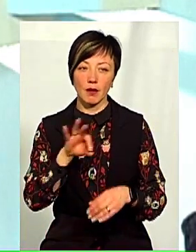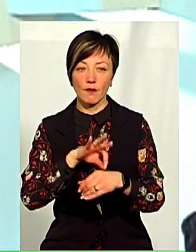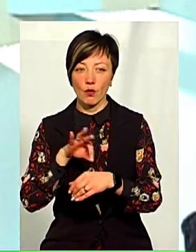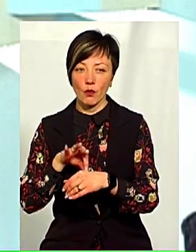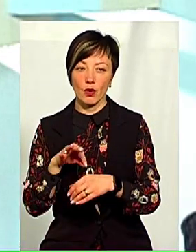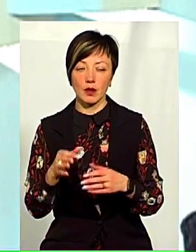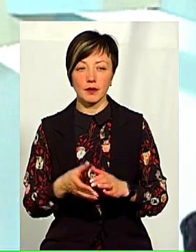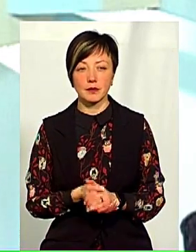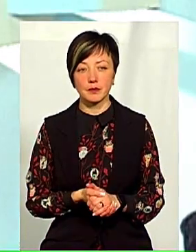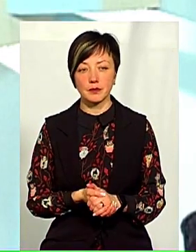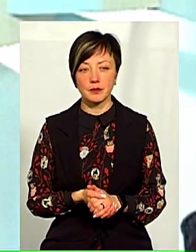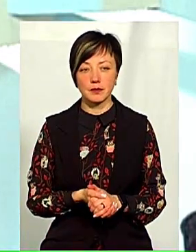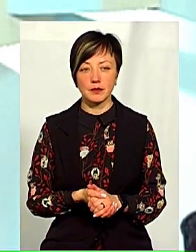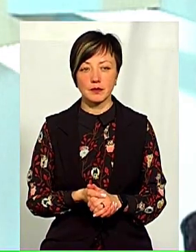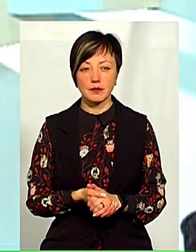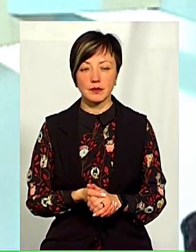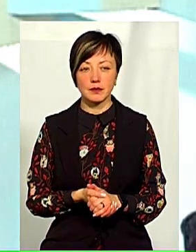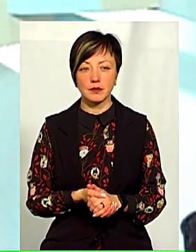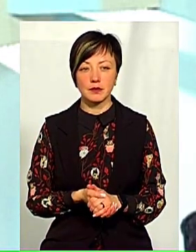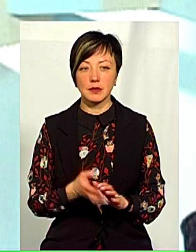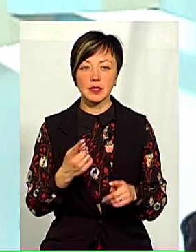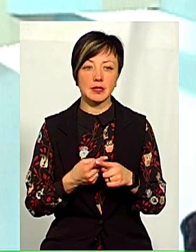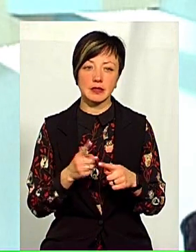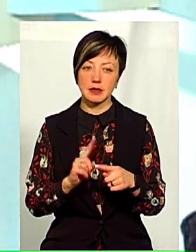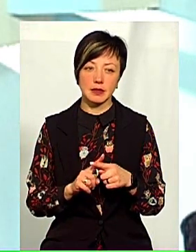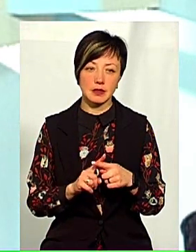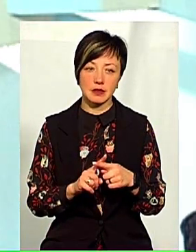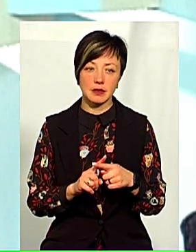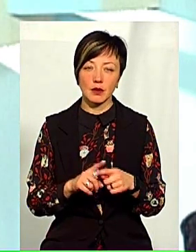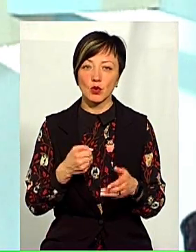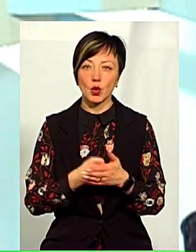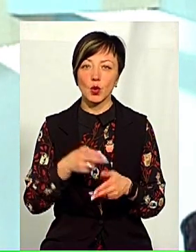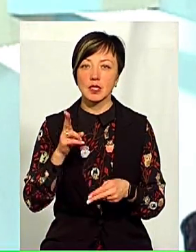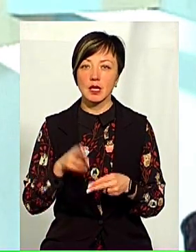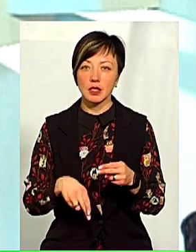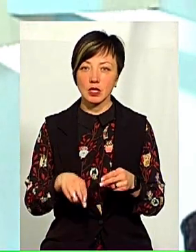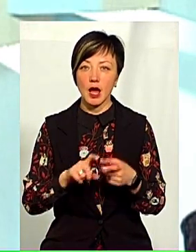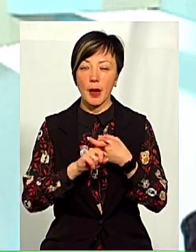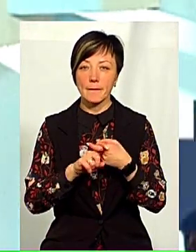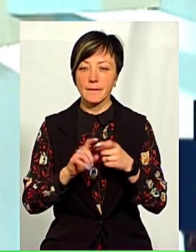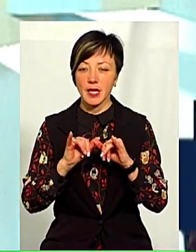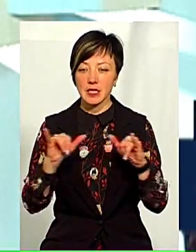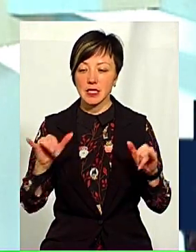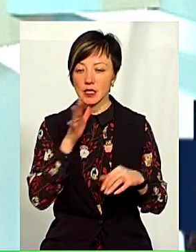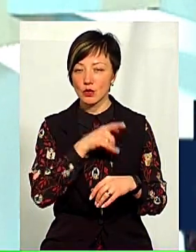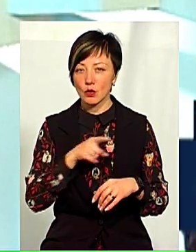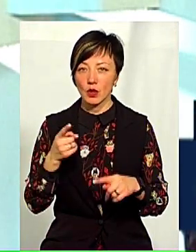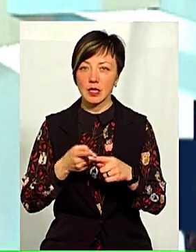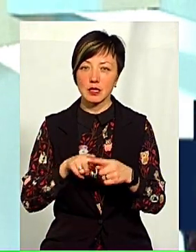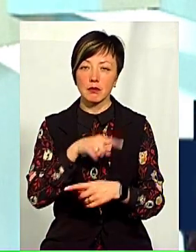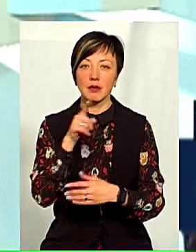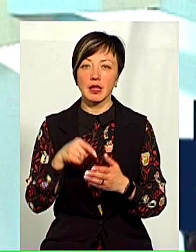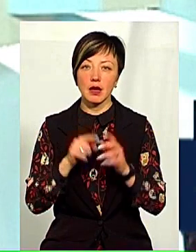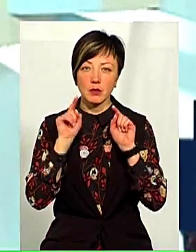або пацієнтів. Тому то це не до закінчення епідсезону цим питанням буде